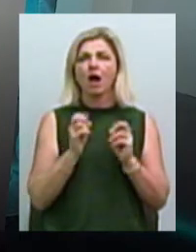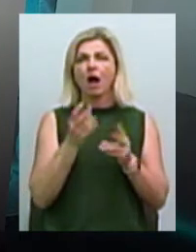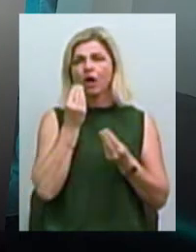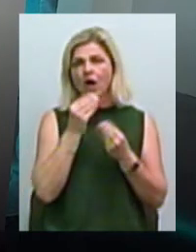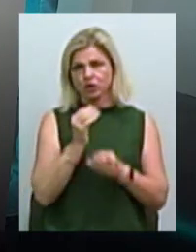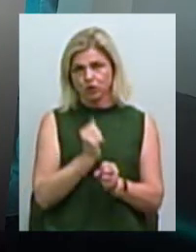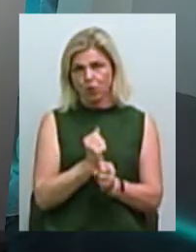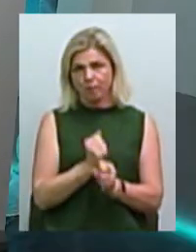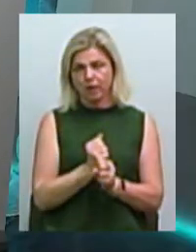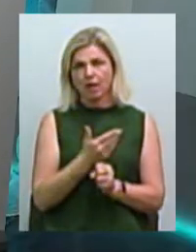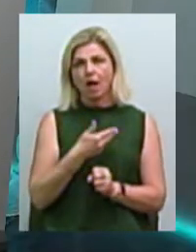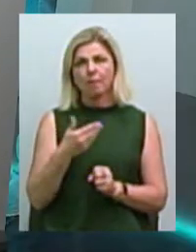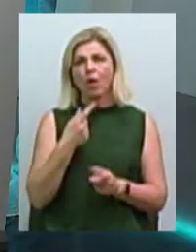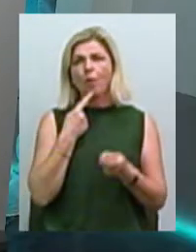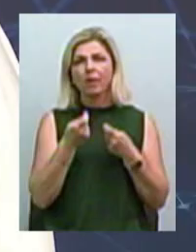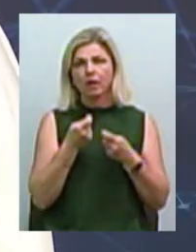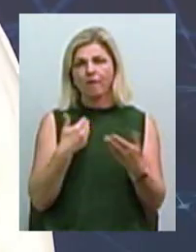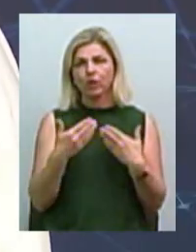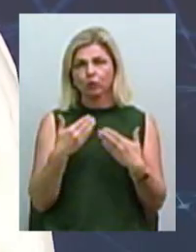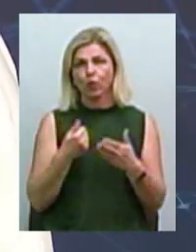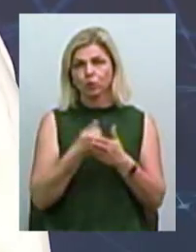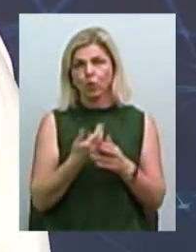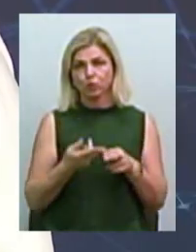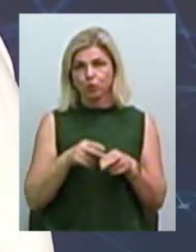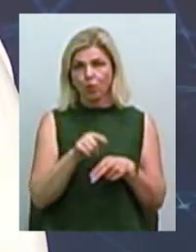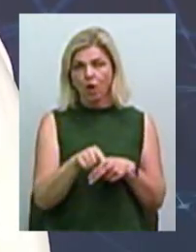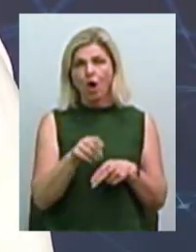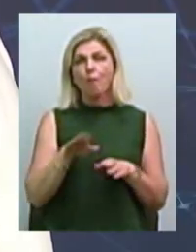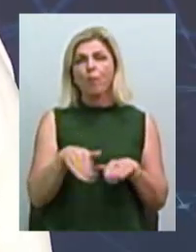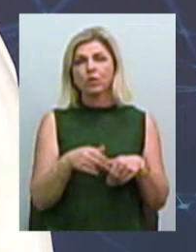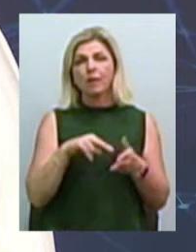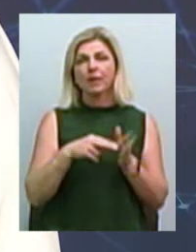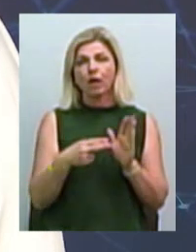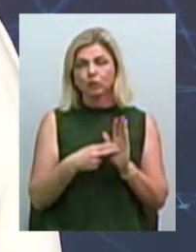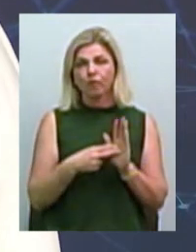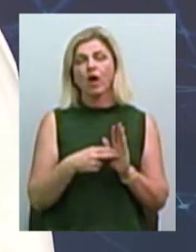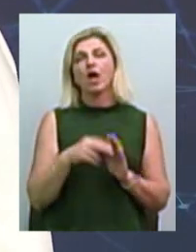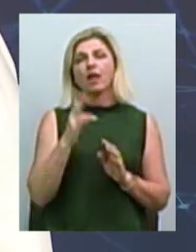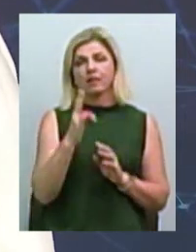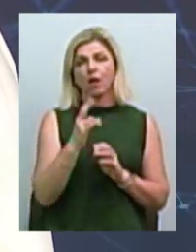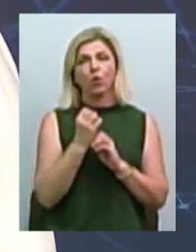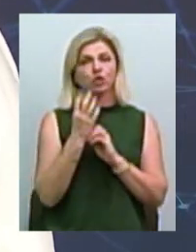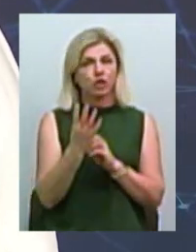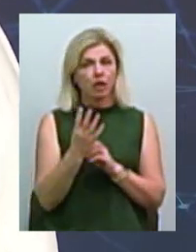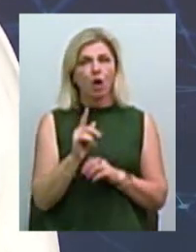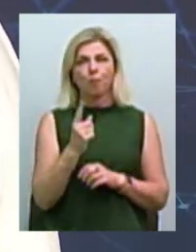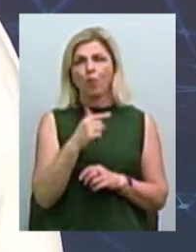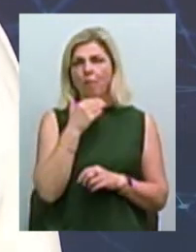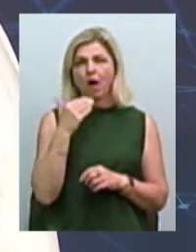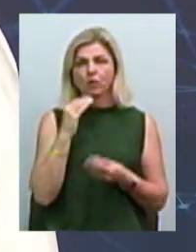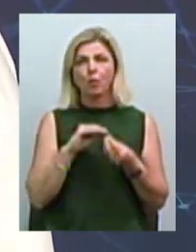хочу наголосити, що ми дуже обережно зараз до цього відносимося після проєктування Н14 через Васіяцьке. Бо дуже багато зараз є проблем